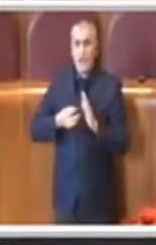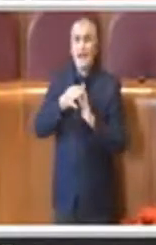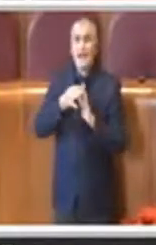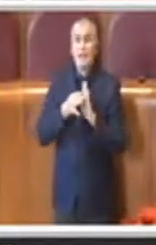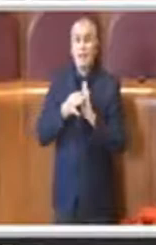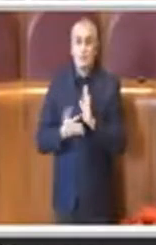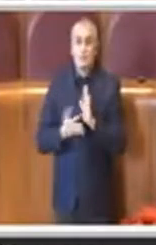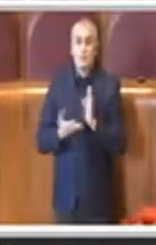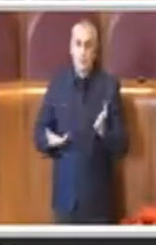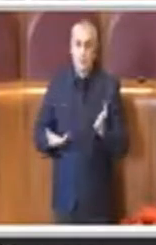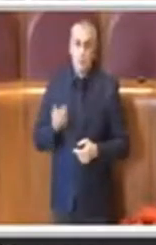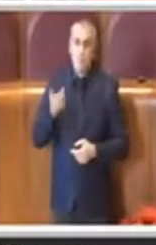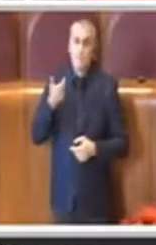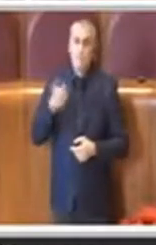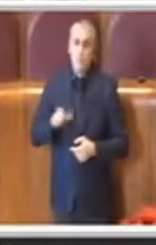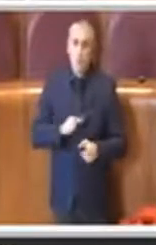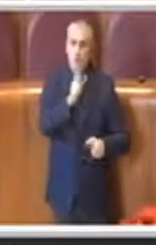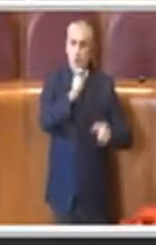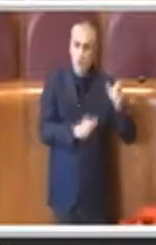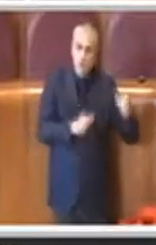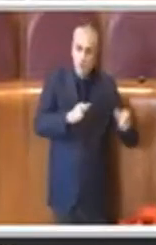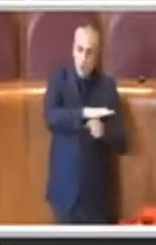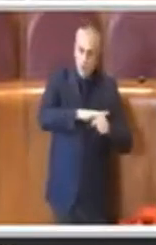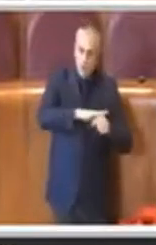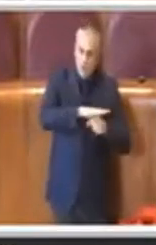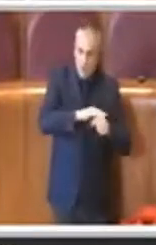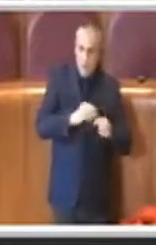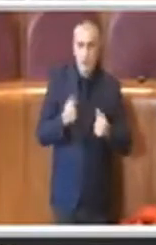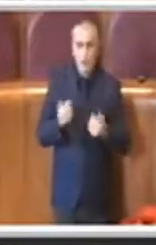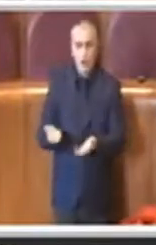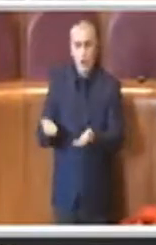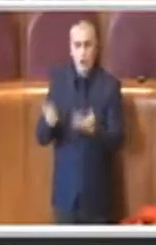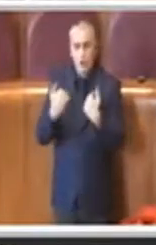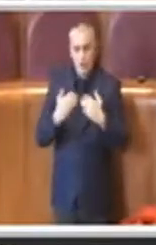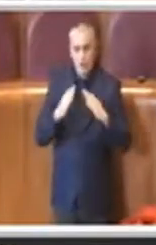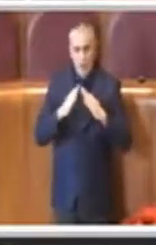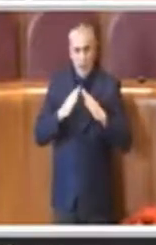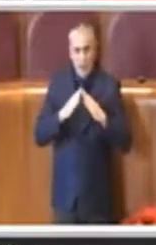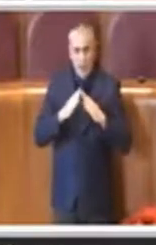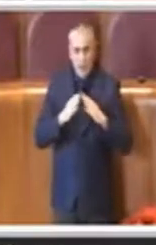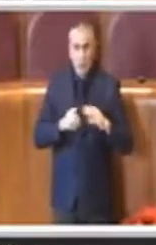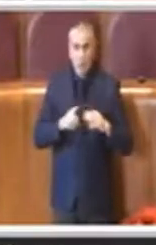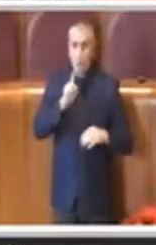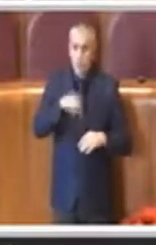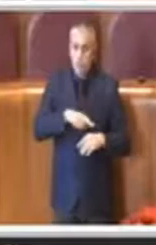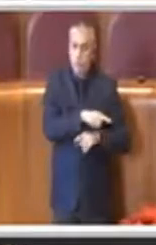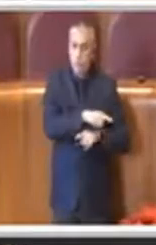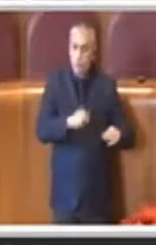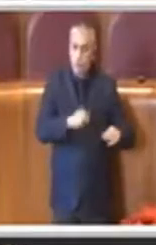perché anche le persone che acquistano o locano case all'interno dei piani di zona devono a loro volta